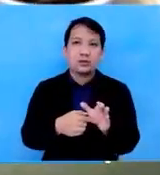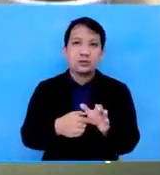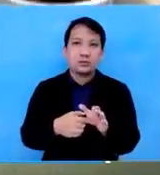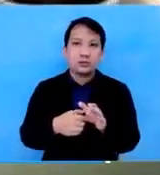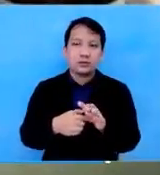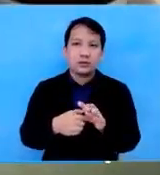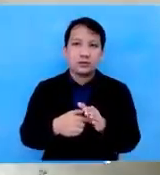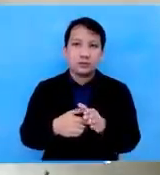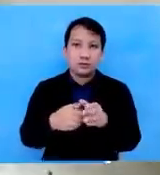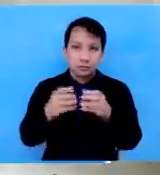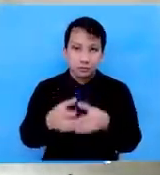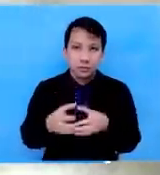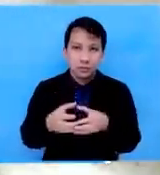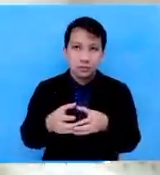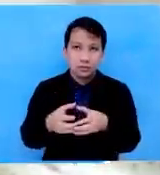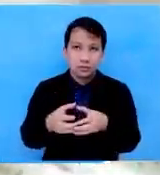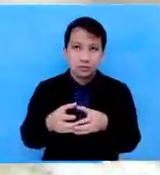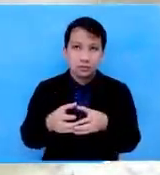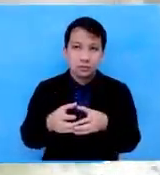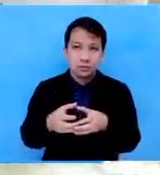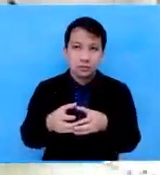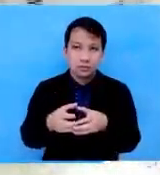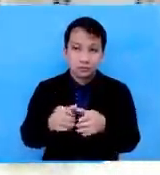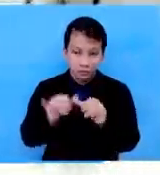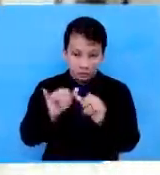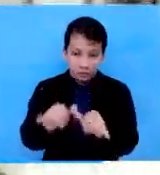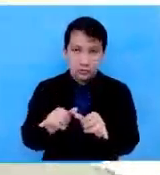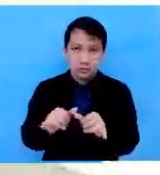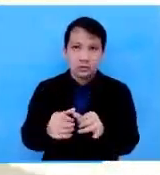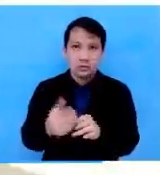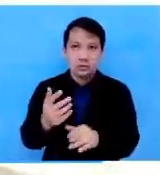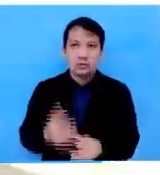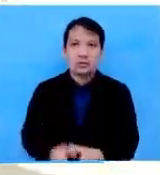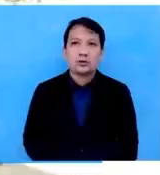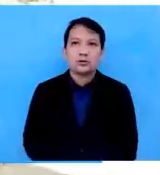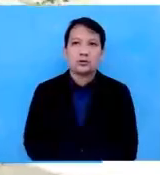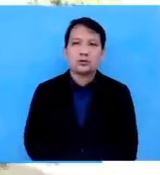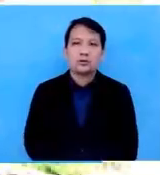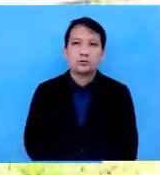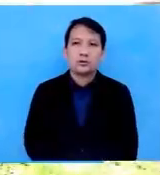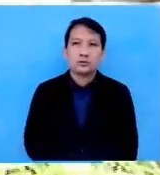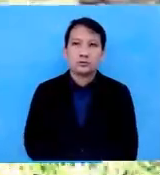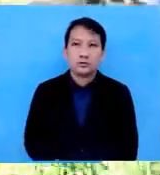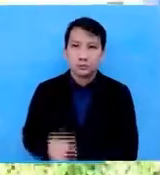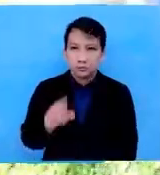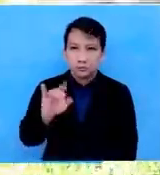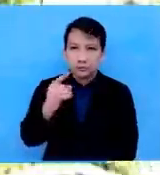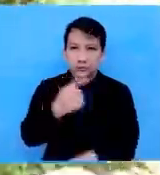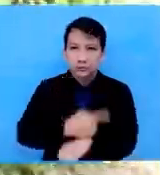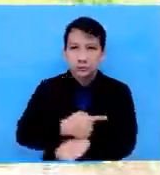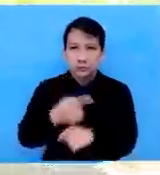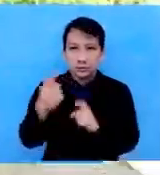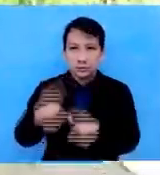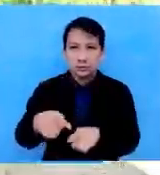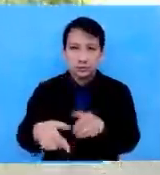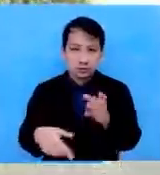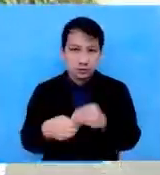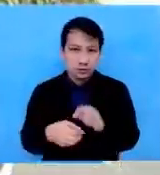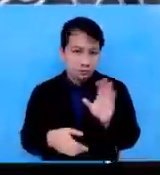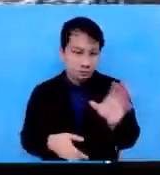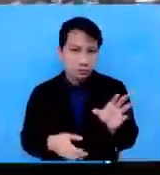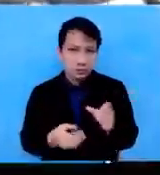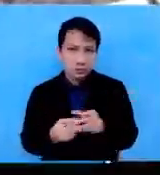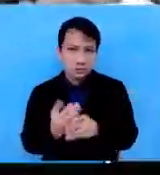po hindi matuyuan ng kokopit, ma-maintain po yung moisture. After 14 days po, ito na po ang kalalabasan ng ating punla